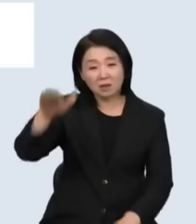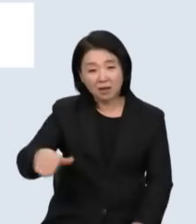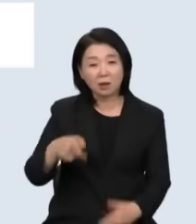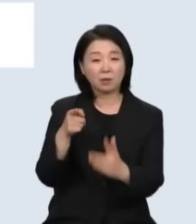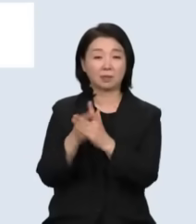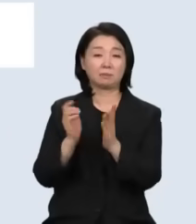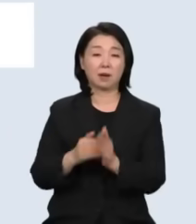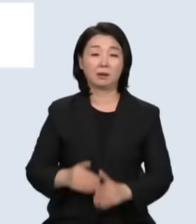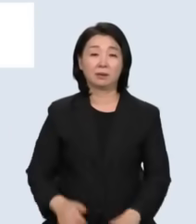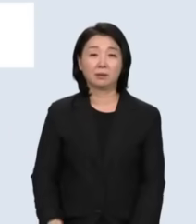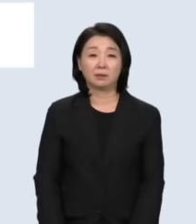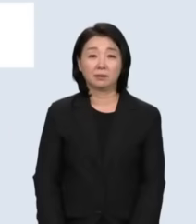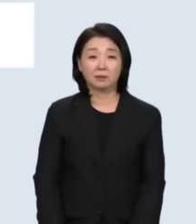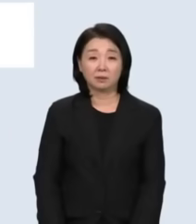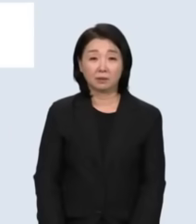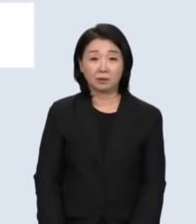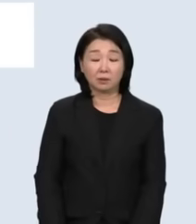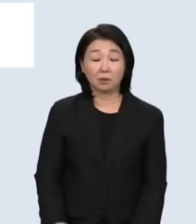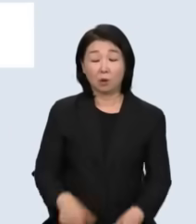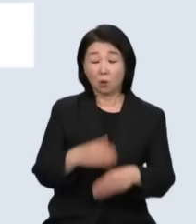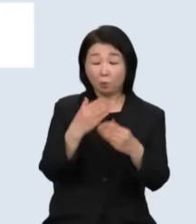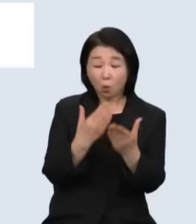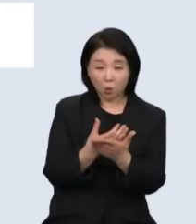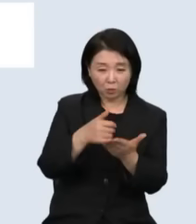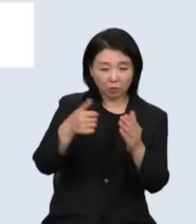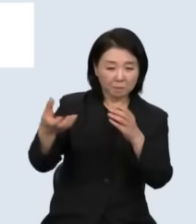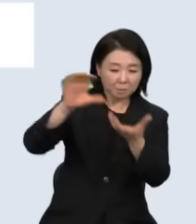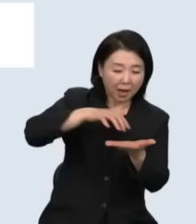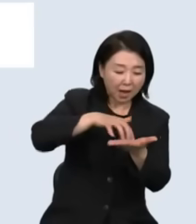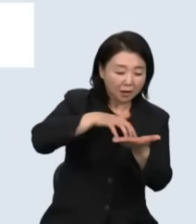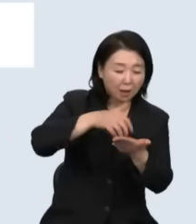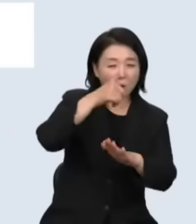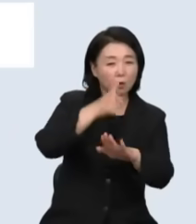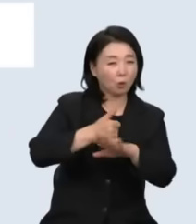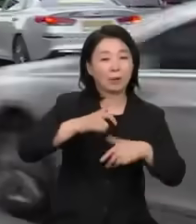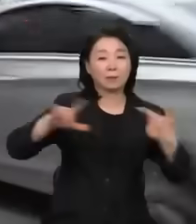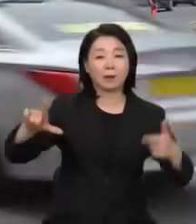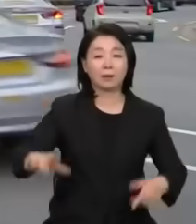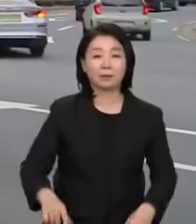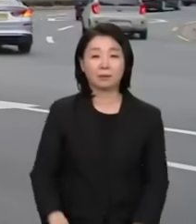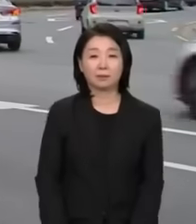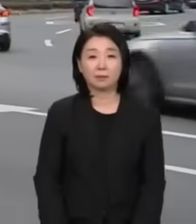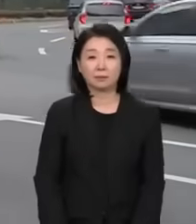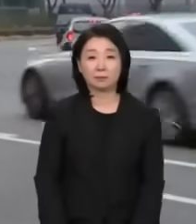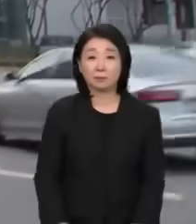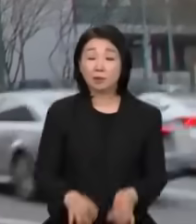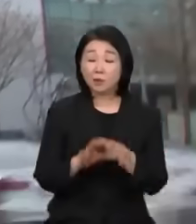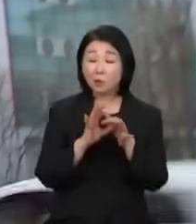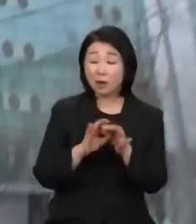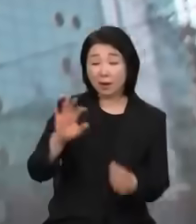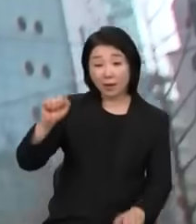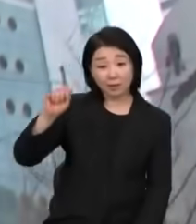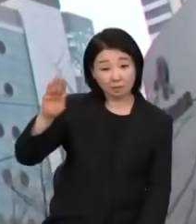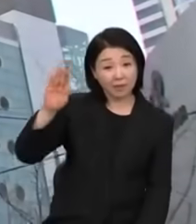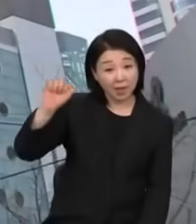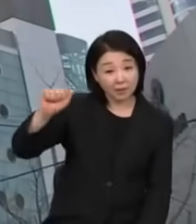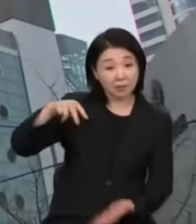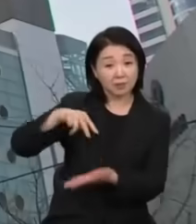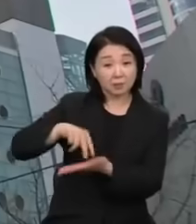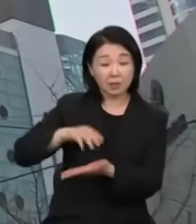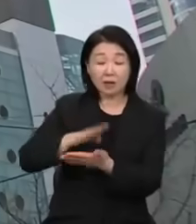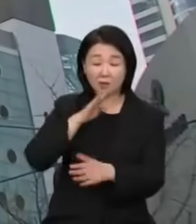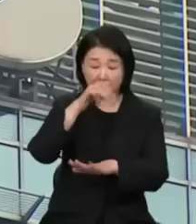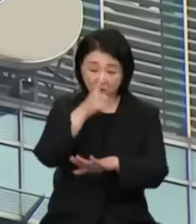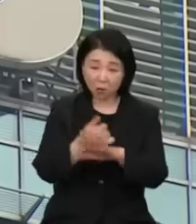예측하기도 했습니다 모두 실제 개표 결과를 벗어난 범위입니다 이와 관련해 SBS 실제